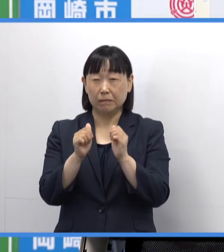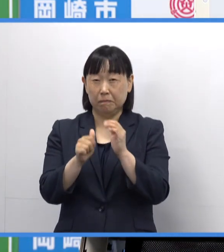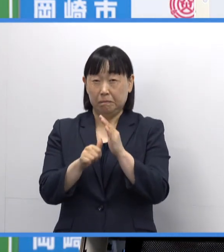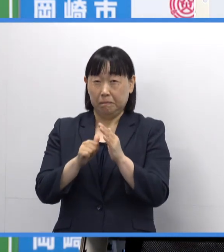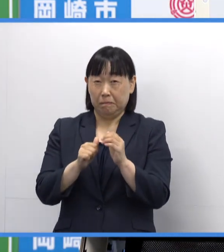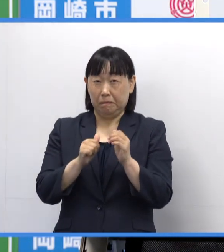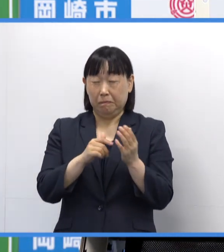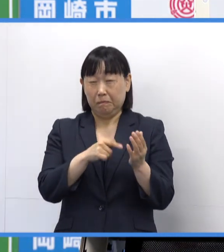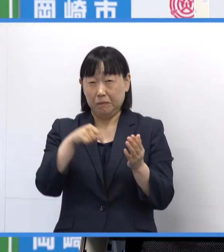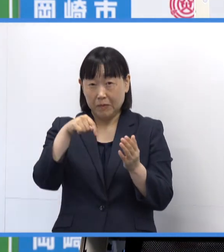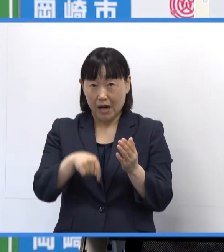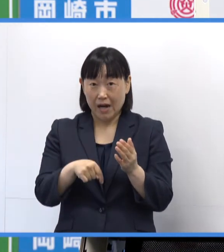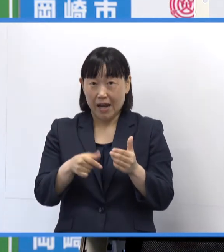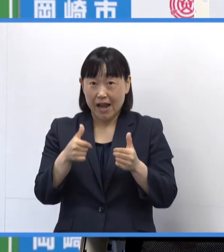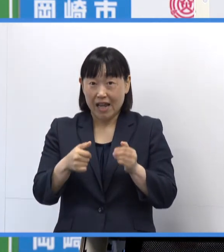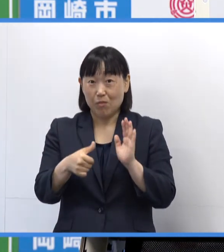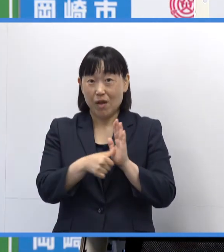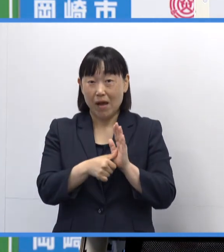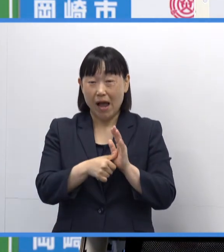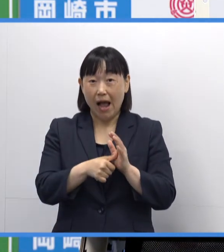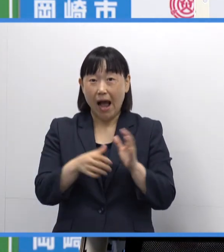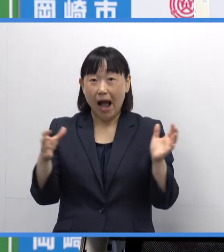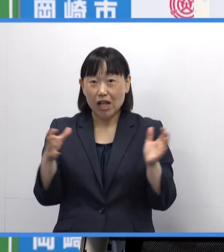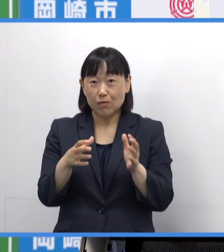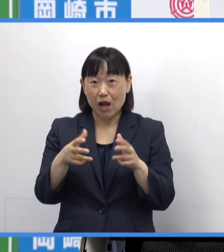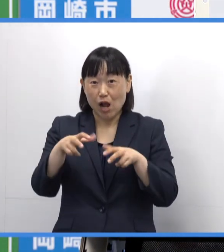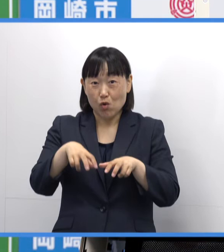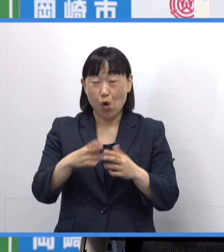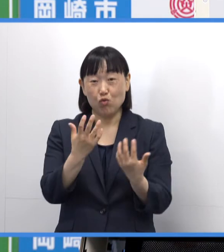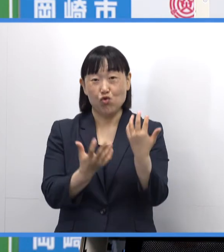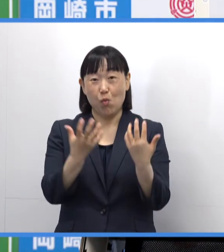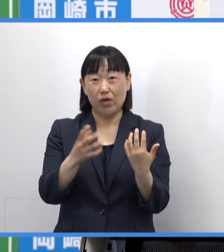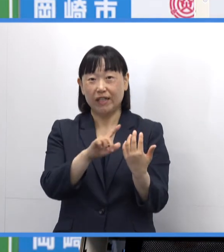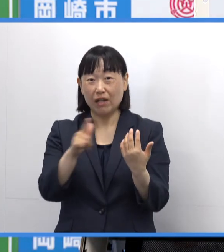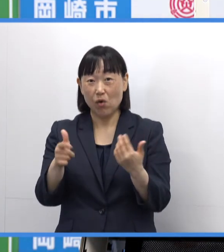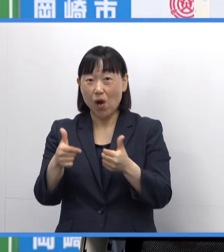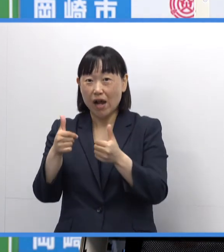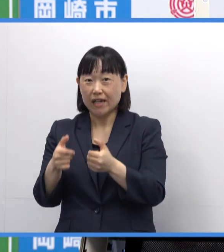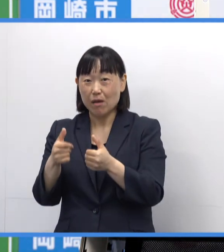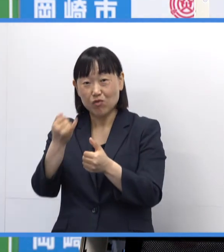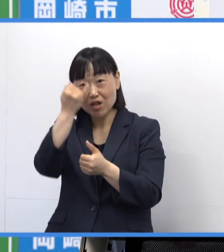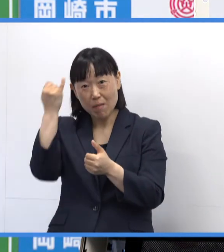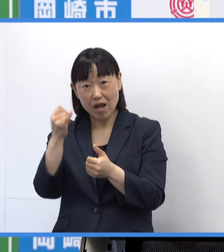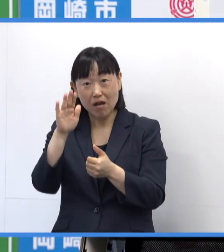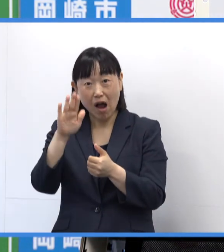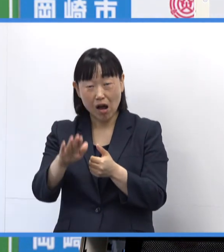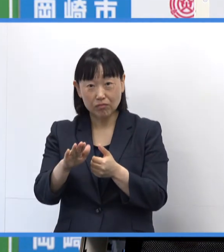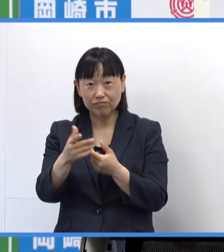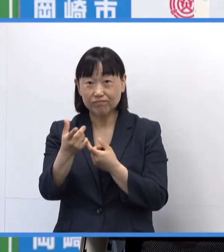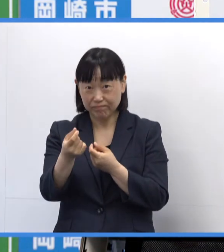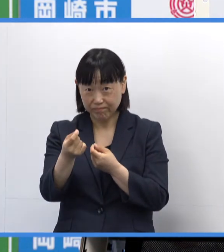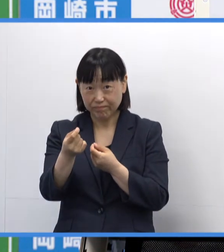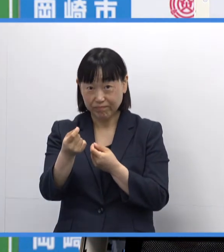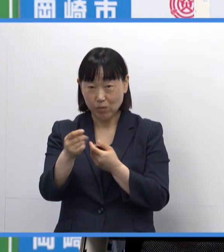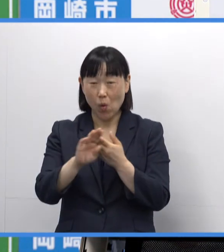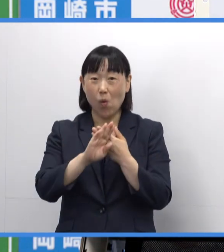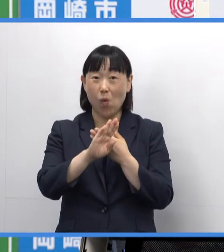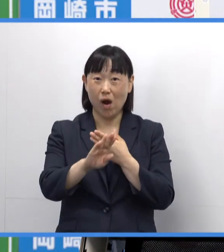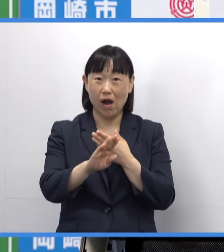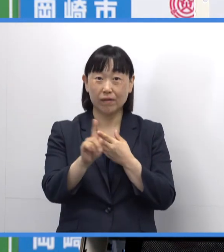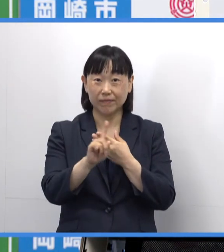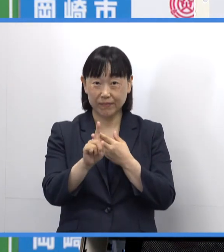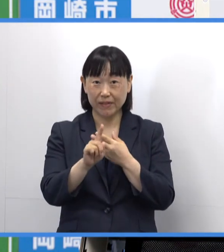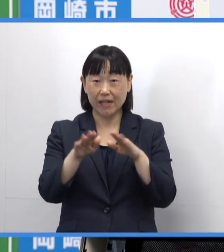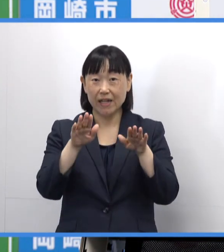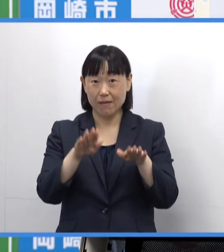集まれ動物の森などゲームコンテンツをイメージされる方もいらっしゃると思いますが、現在では仮